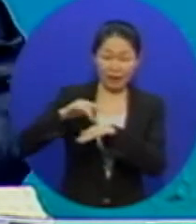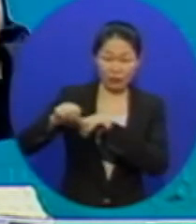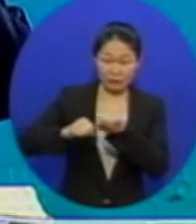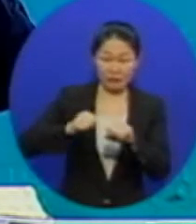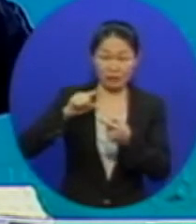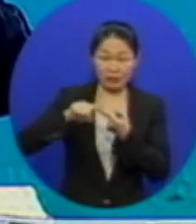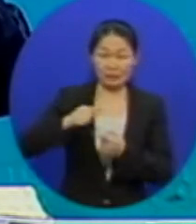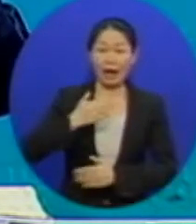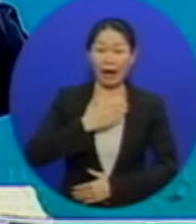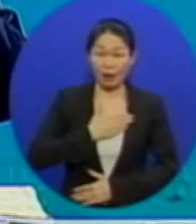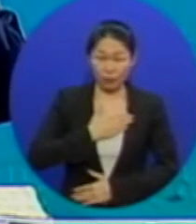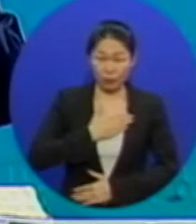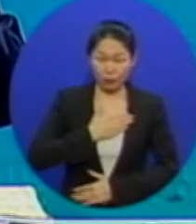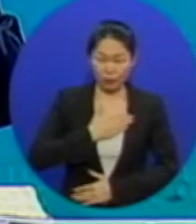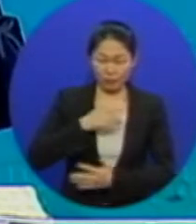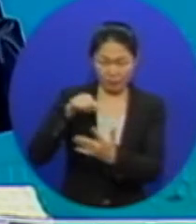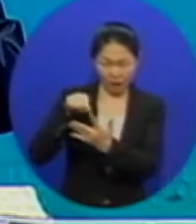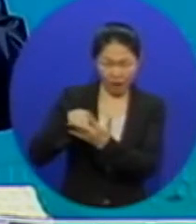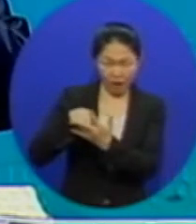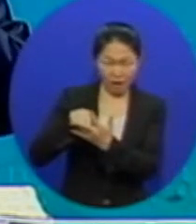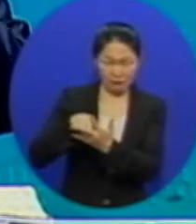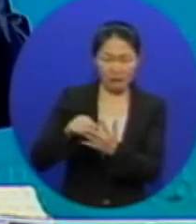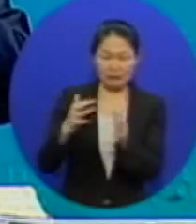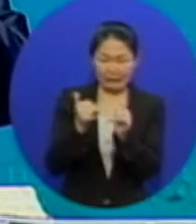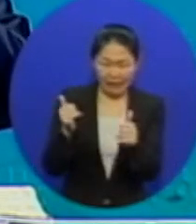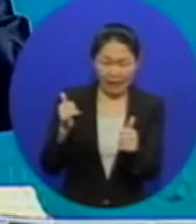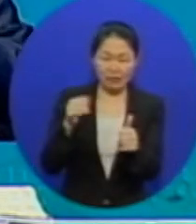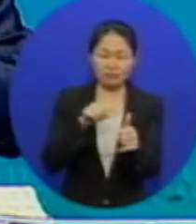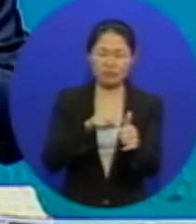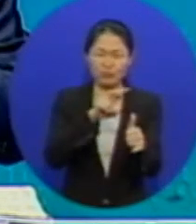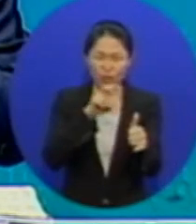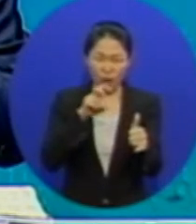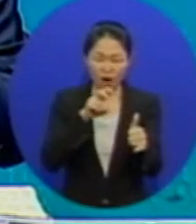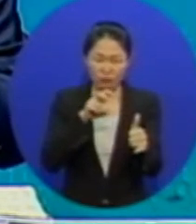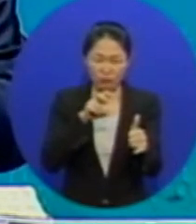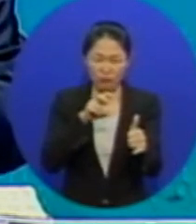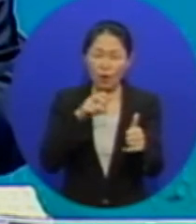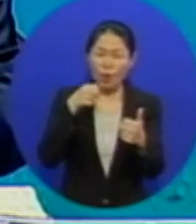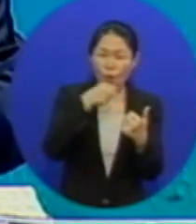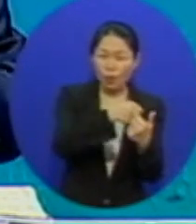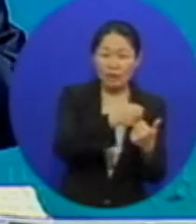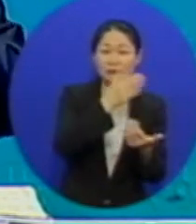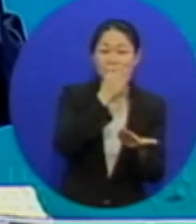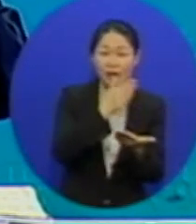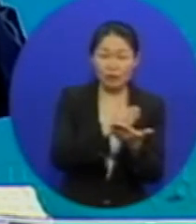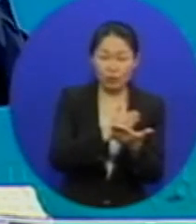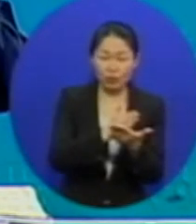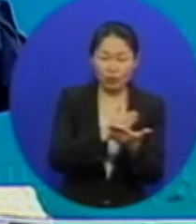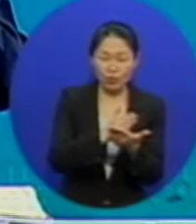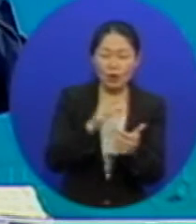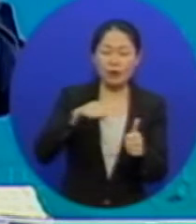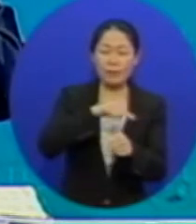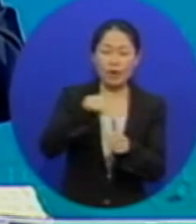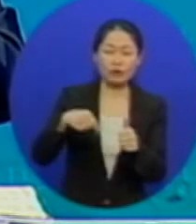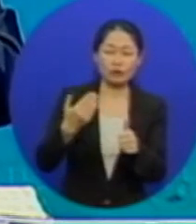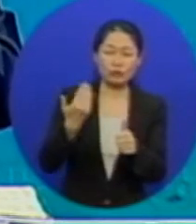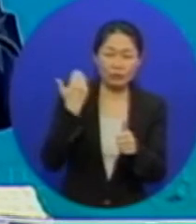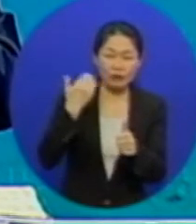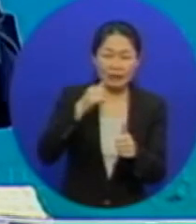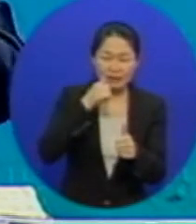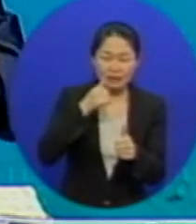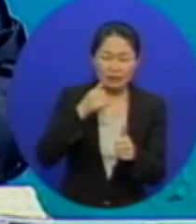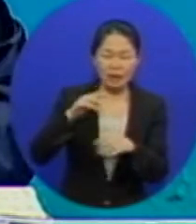절대로 사람을 미워하거나 사람을 상대로 공격하지 말고 그 배우의 역사는 마귀를